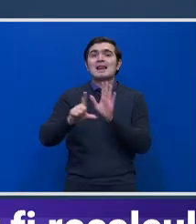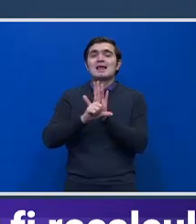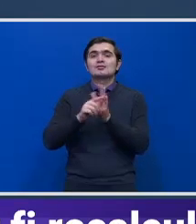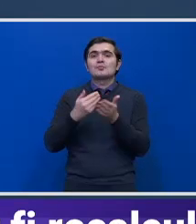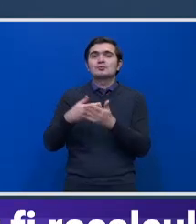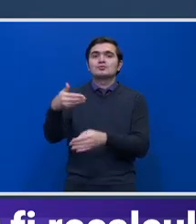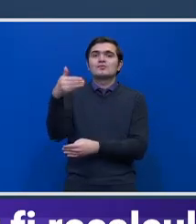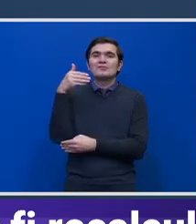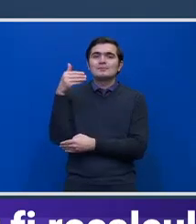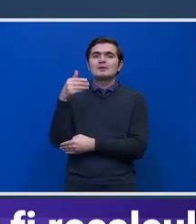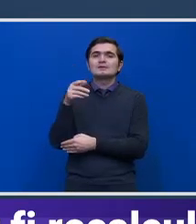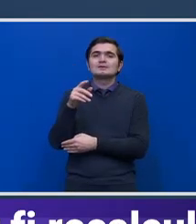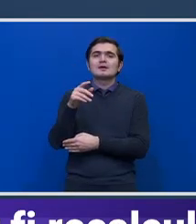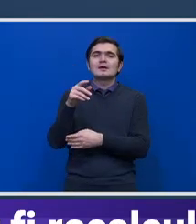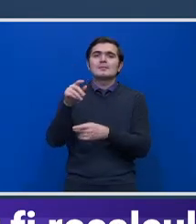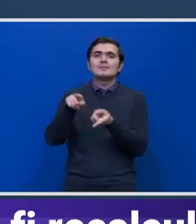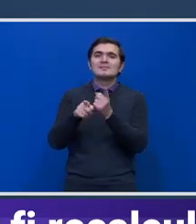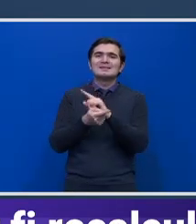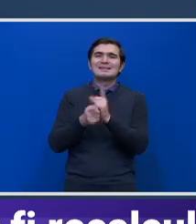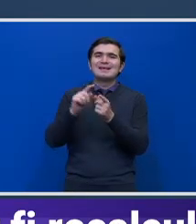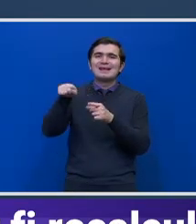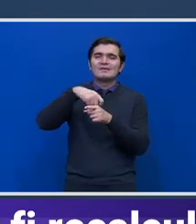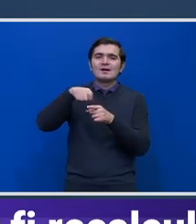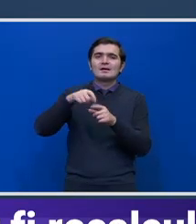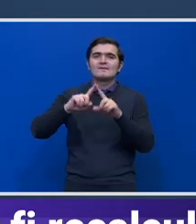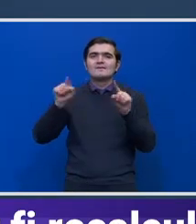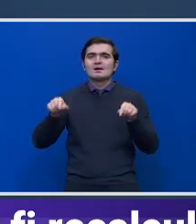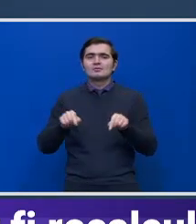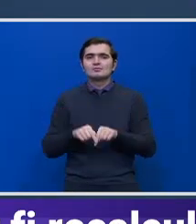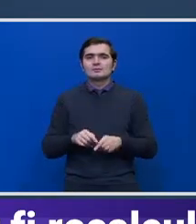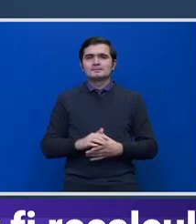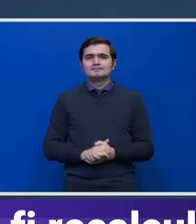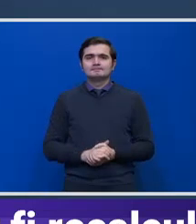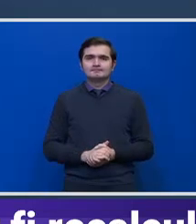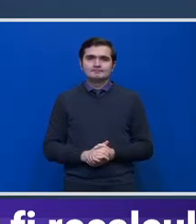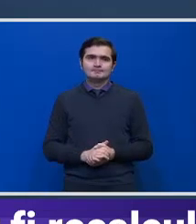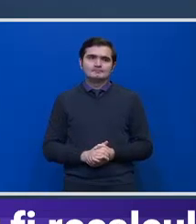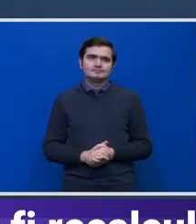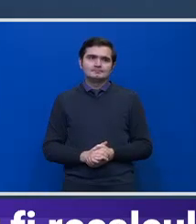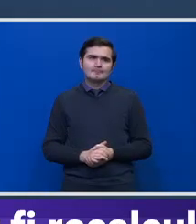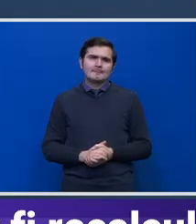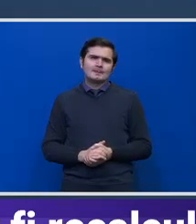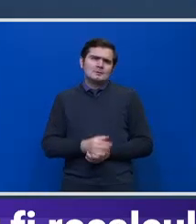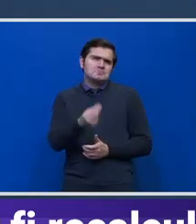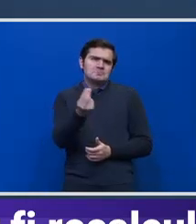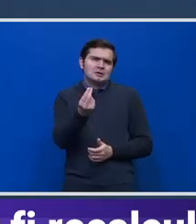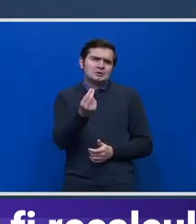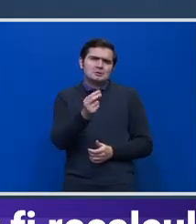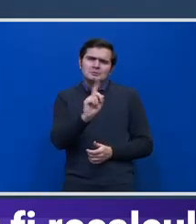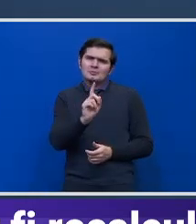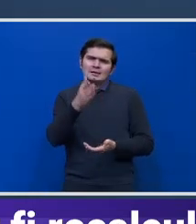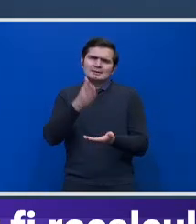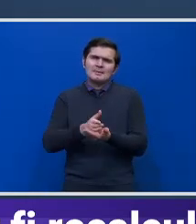pentru furnizori să refacă facturile întocmite fără aplicarea mecanismelor de compensare. Domnule ministru, de ce nu ați stabilit